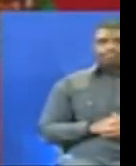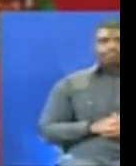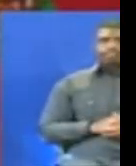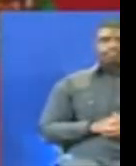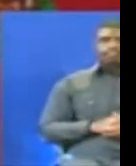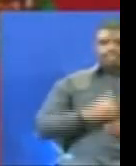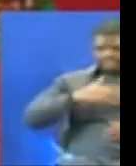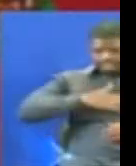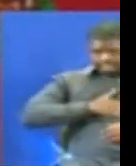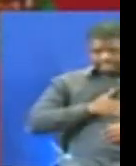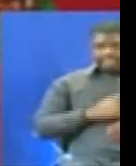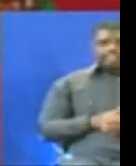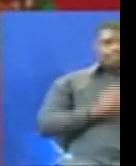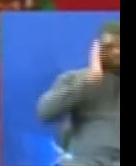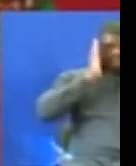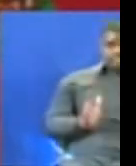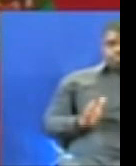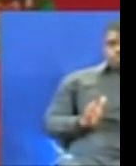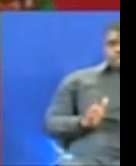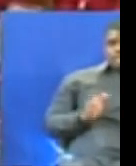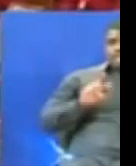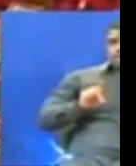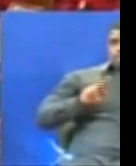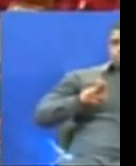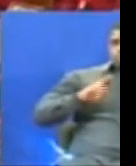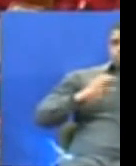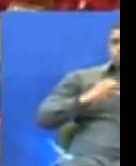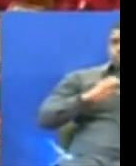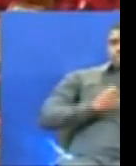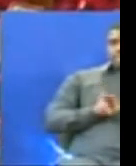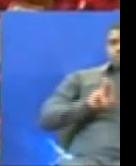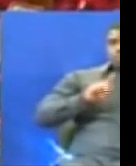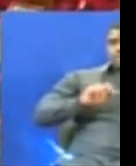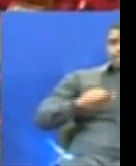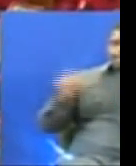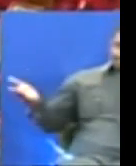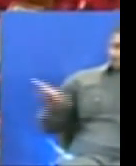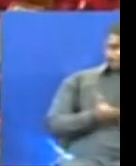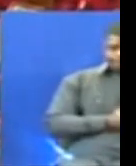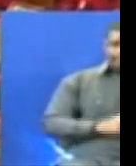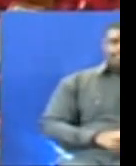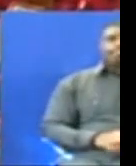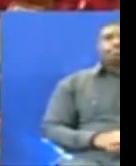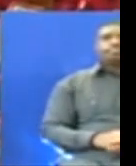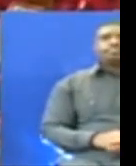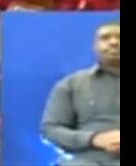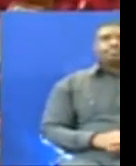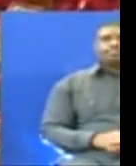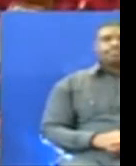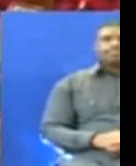Mheshimiwa Zuberi Mohamed Kuchanka atafuatiwa na Mheshimiwa Mbaraka Dao